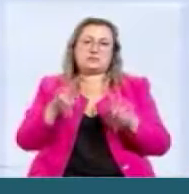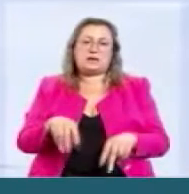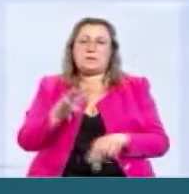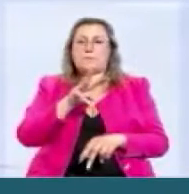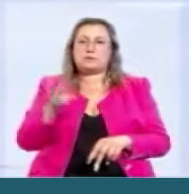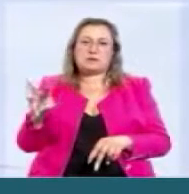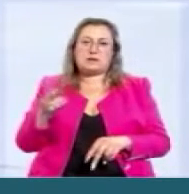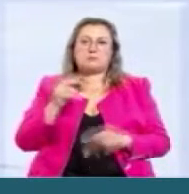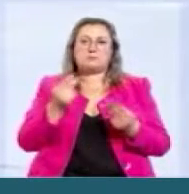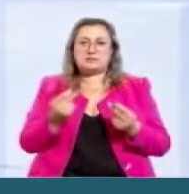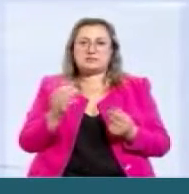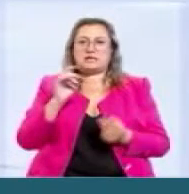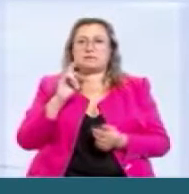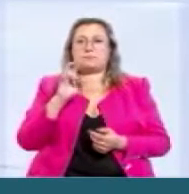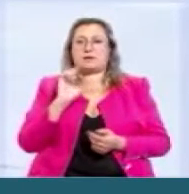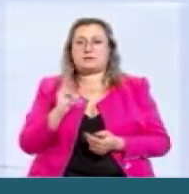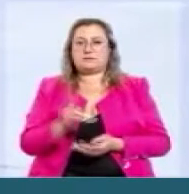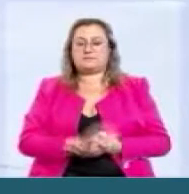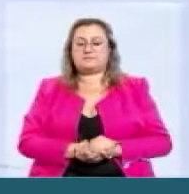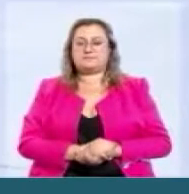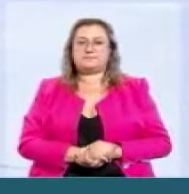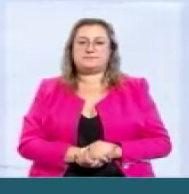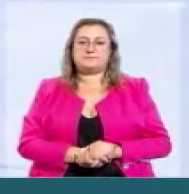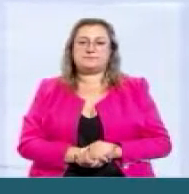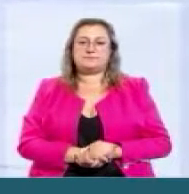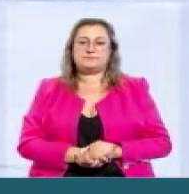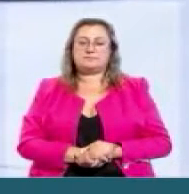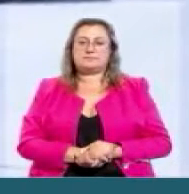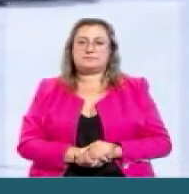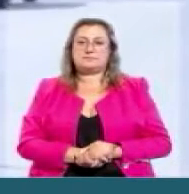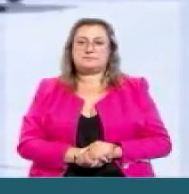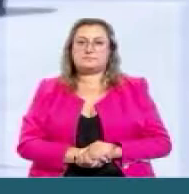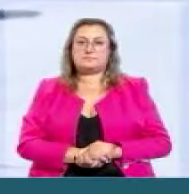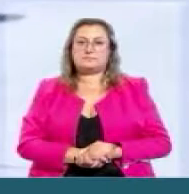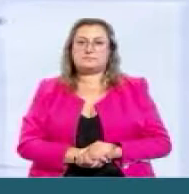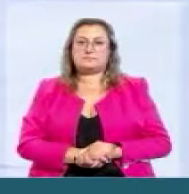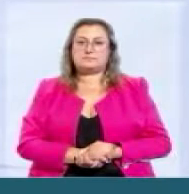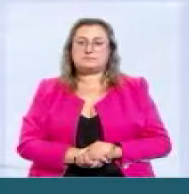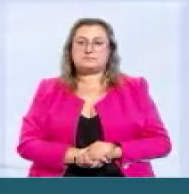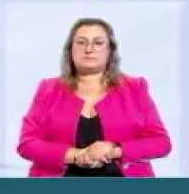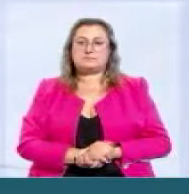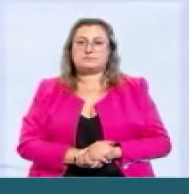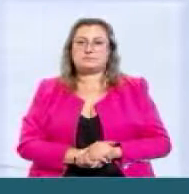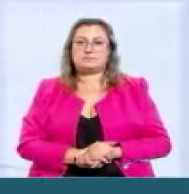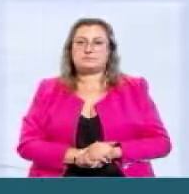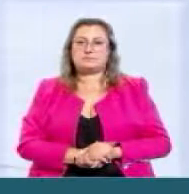специальном портале «Бизнес Инбек». Любовь Оплачкина, Кабылахат Сейдахметов, Ужас Есенжигитов, телеканал «Костанай» из Федоровского района.